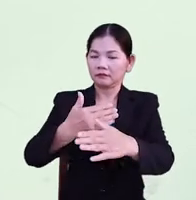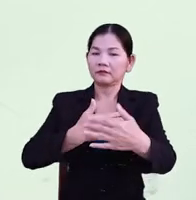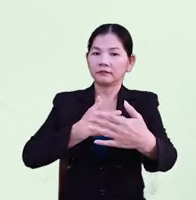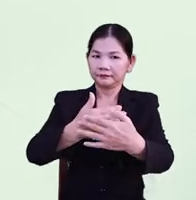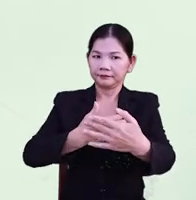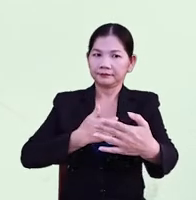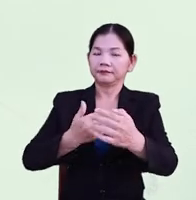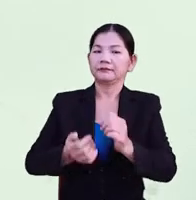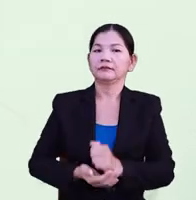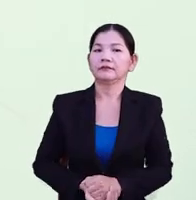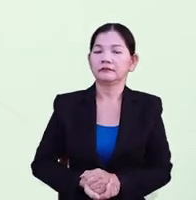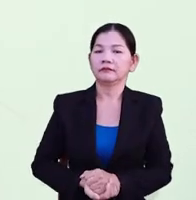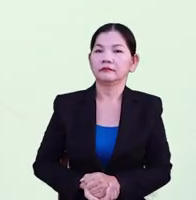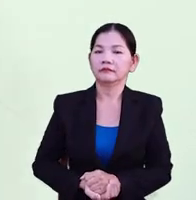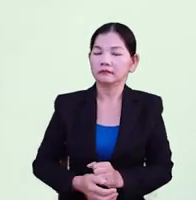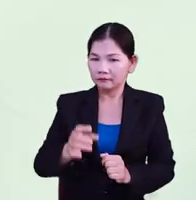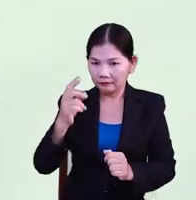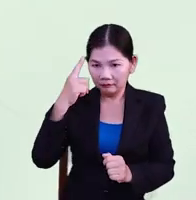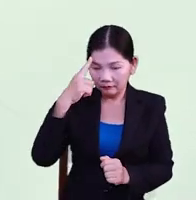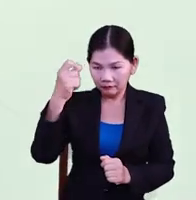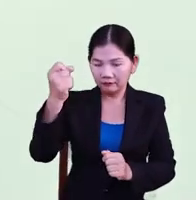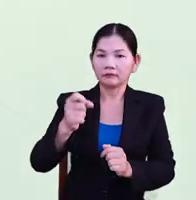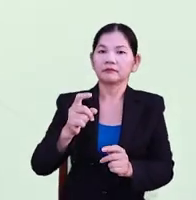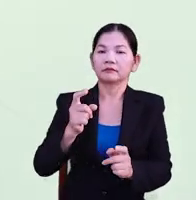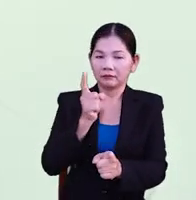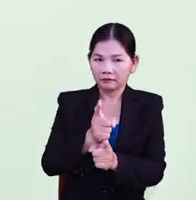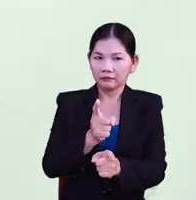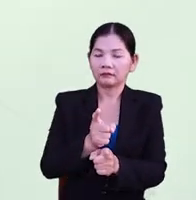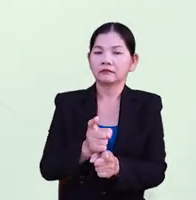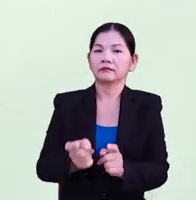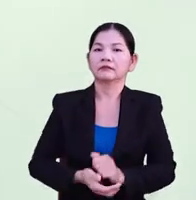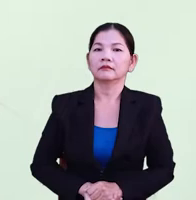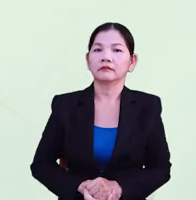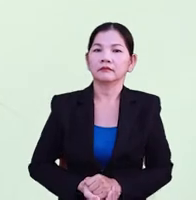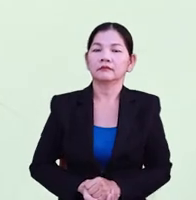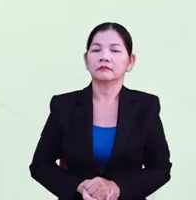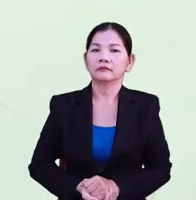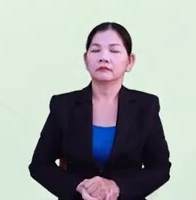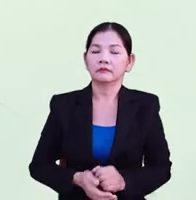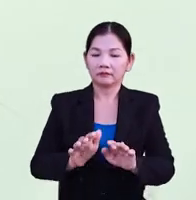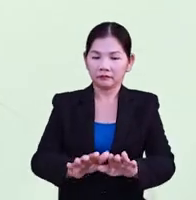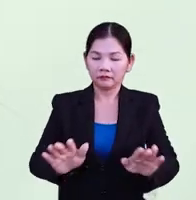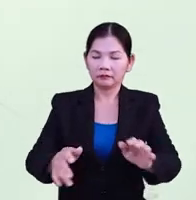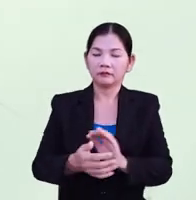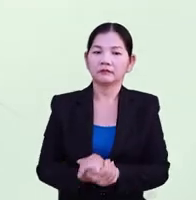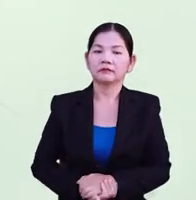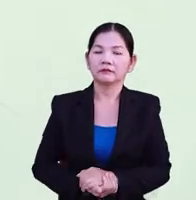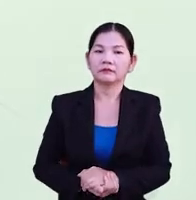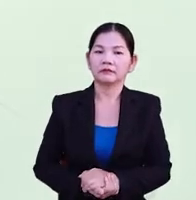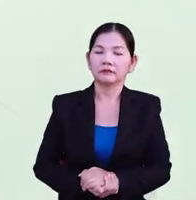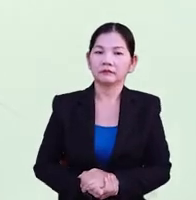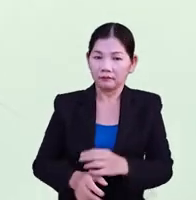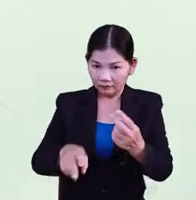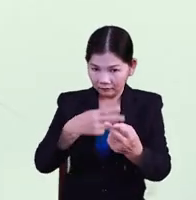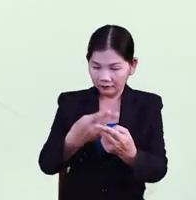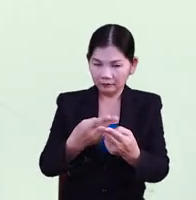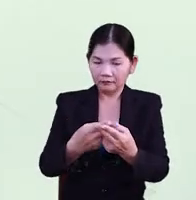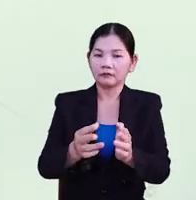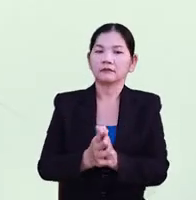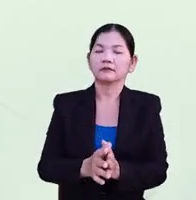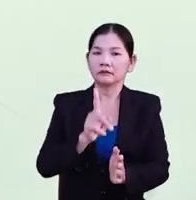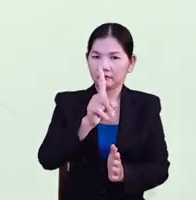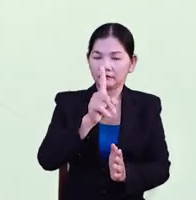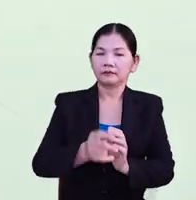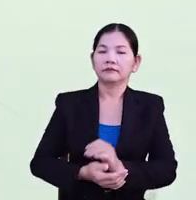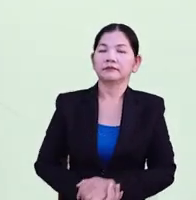นะจ้าปุ่นจิตฉลาดฉลาดนั่งปูกายปูกายแมนเตนต่อไอ้เลยก้นก้นโจรุ่มจ้าจำฉลาดจิ้มมวยเนี่ยครูมวยเตีย